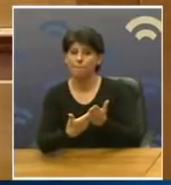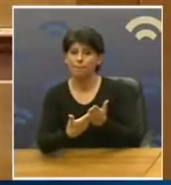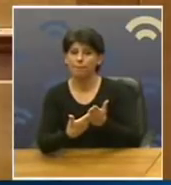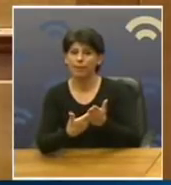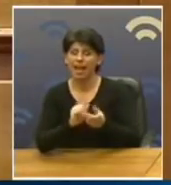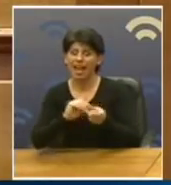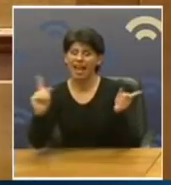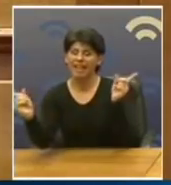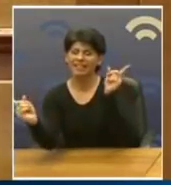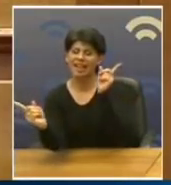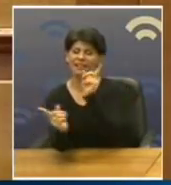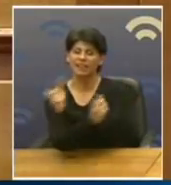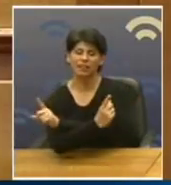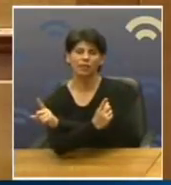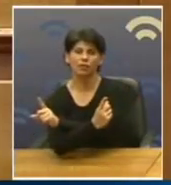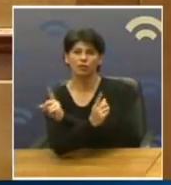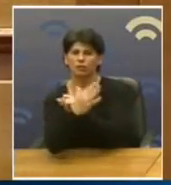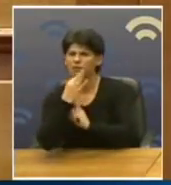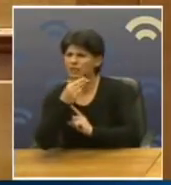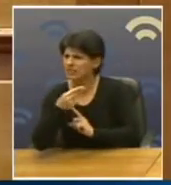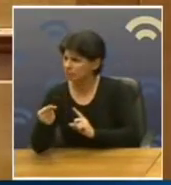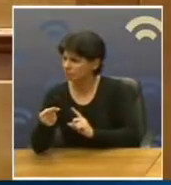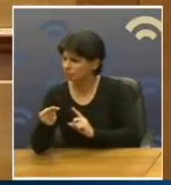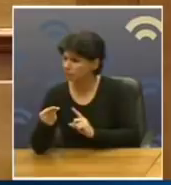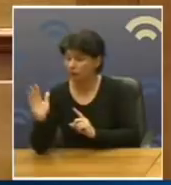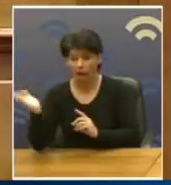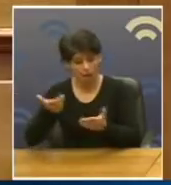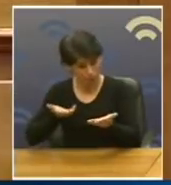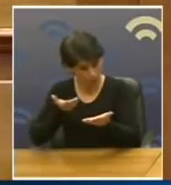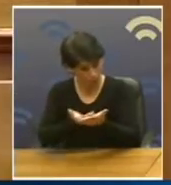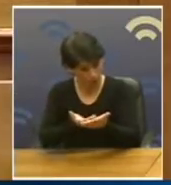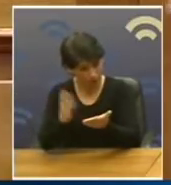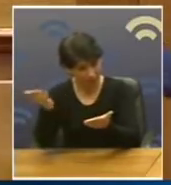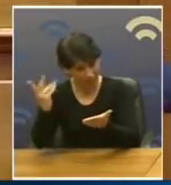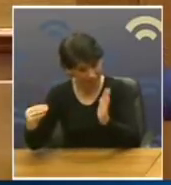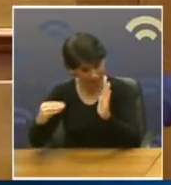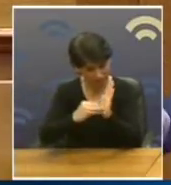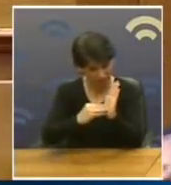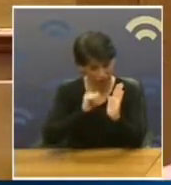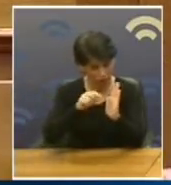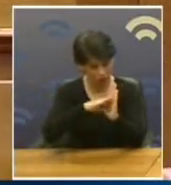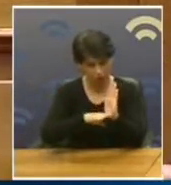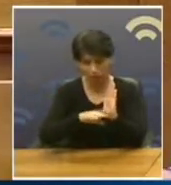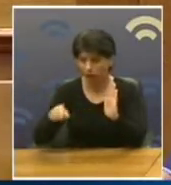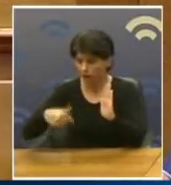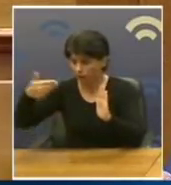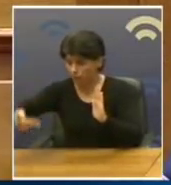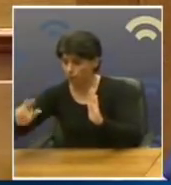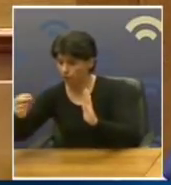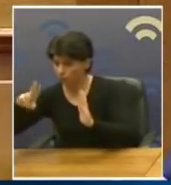αντιδιαστολής. Τι σημαίνει αυτό? Ότι αν προταθεί να μπει κάτι στο Σύνταγμα, αλλά τελικά η αναθεωρητική Βουλή το